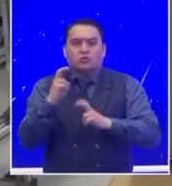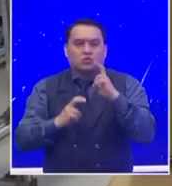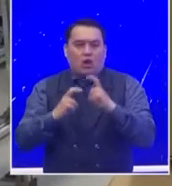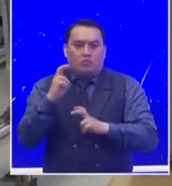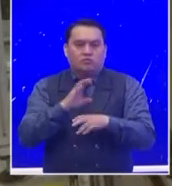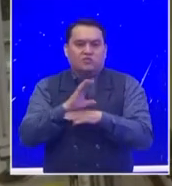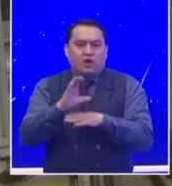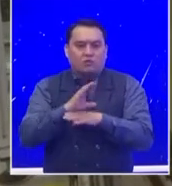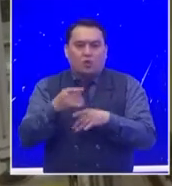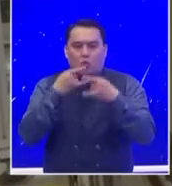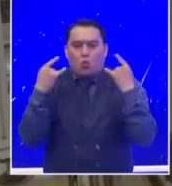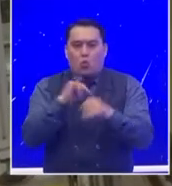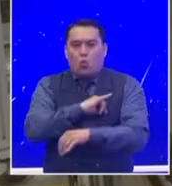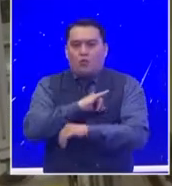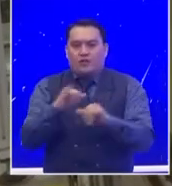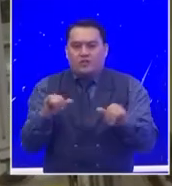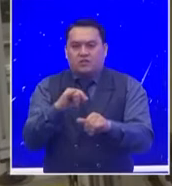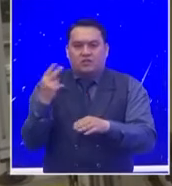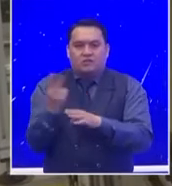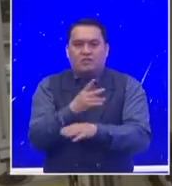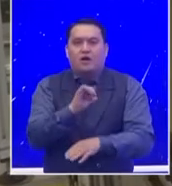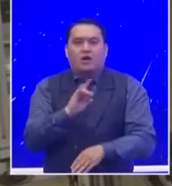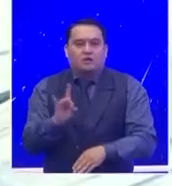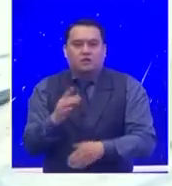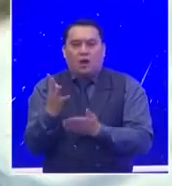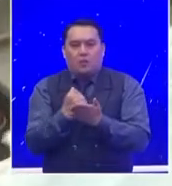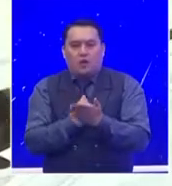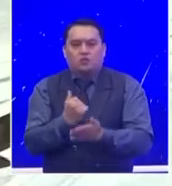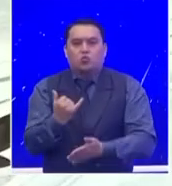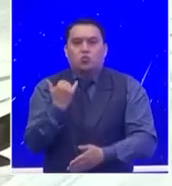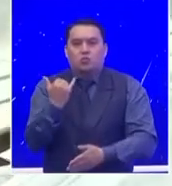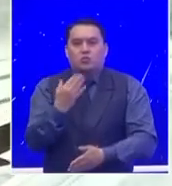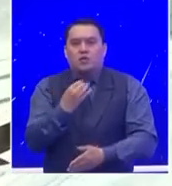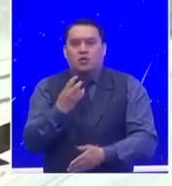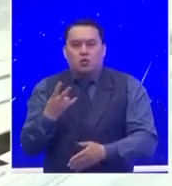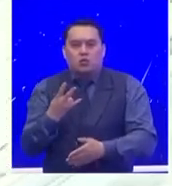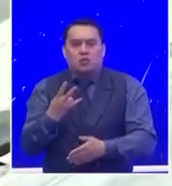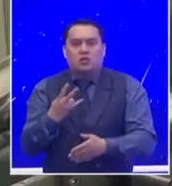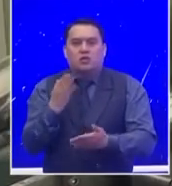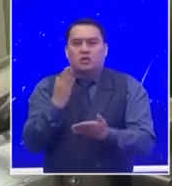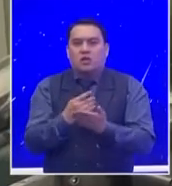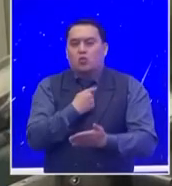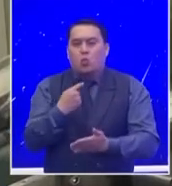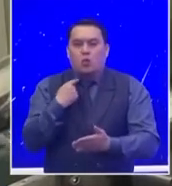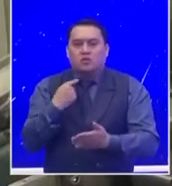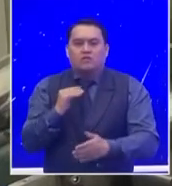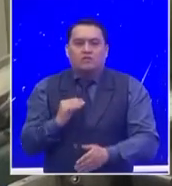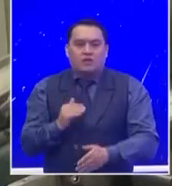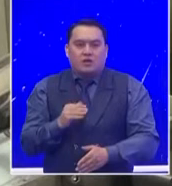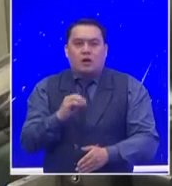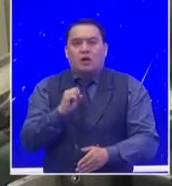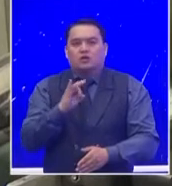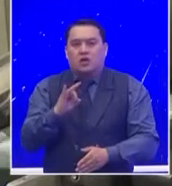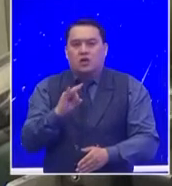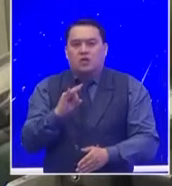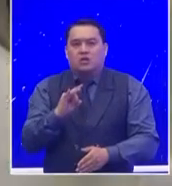по выпуску масок увеличил мощность в 2 раза. В резерве у них есть 1,5 миллиона продукции. Также талдыкурганская фирма «Ажар» и предприятие